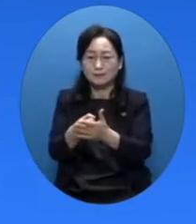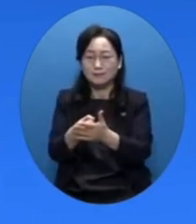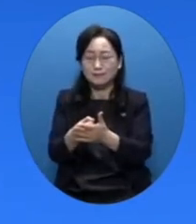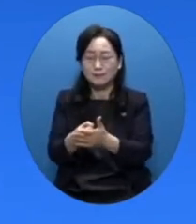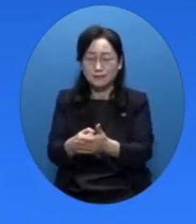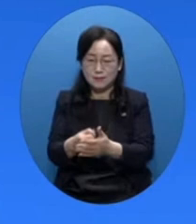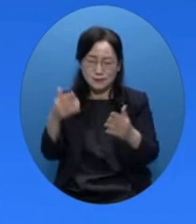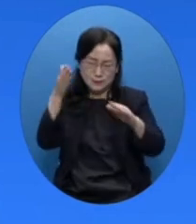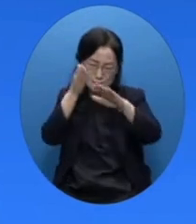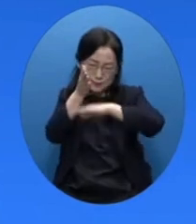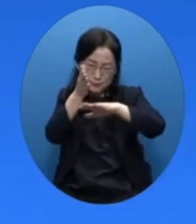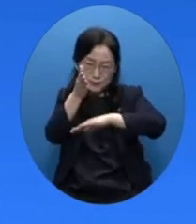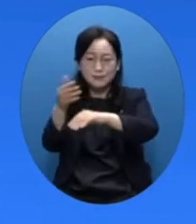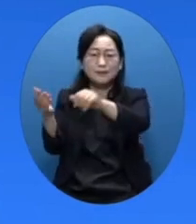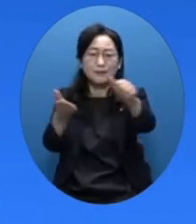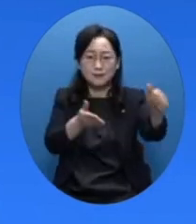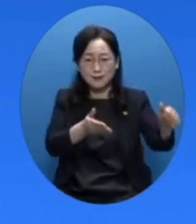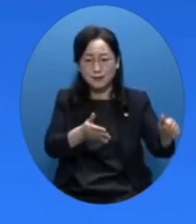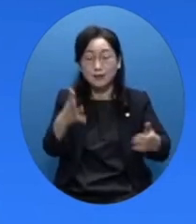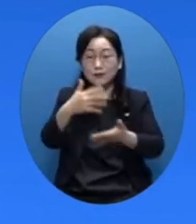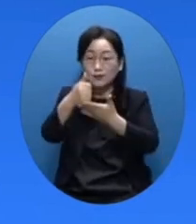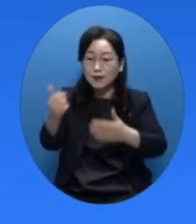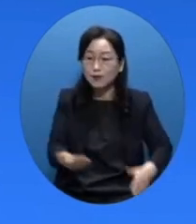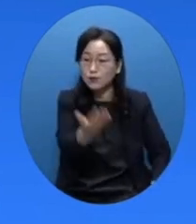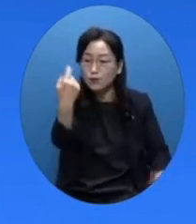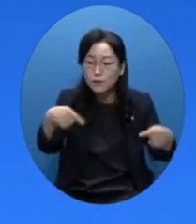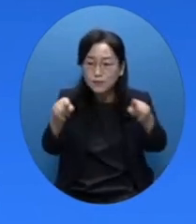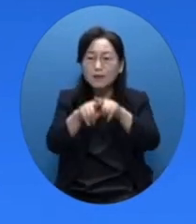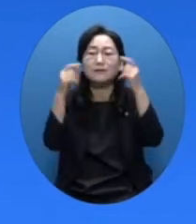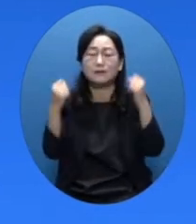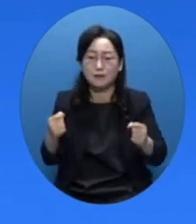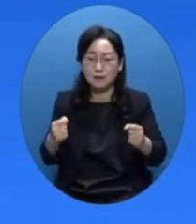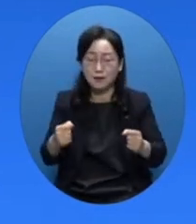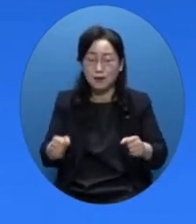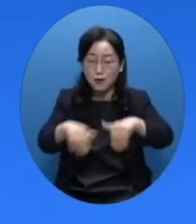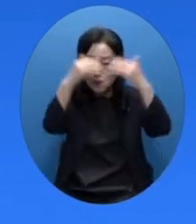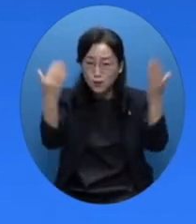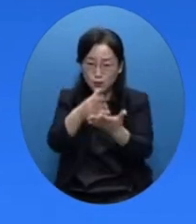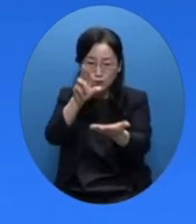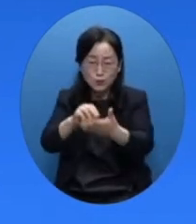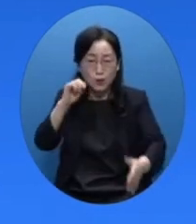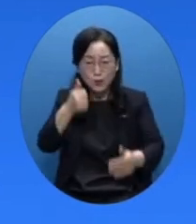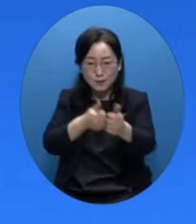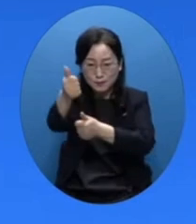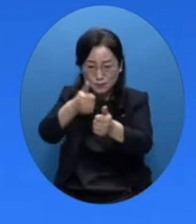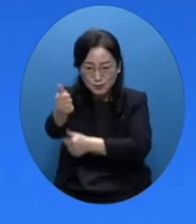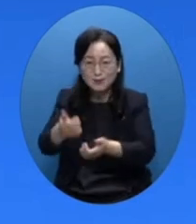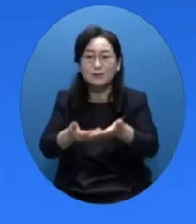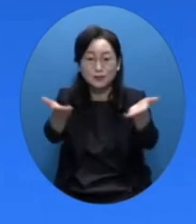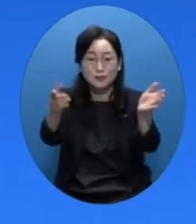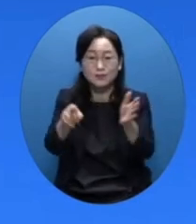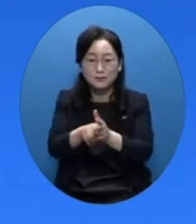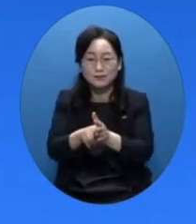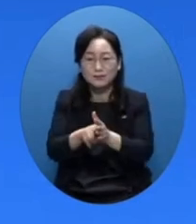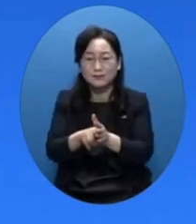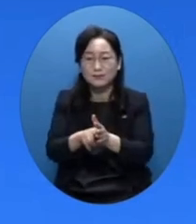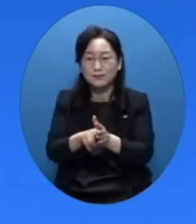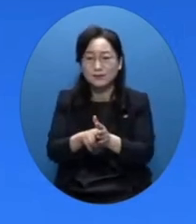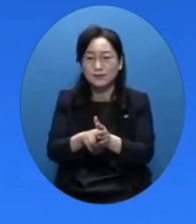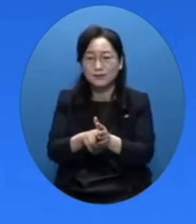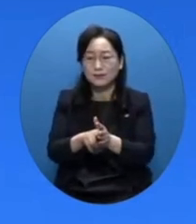앞만 바라보고 나가시기 바랍니다 주님이 여러분과 함께 씁니다 주일 여러분의 모든 문제와 름을 이게 만들어 줄 것입니다